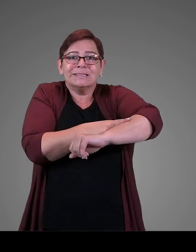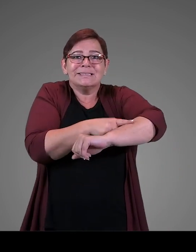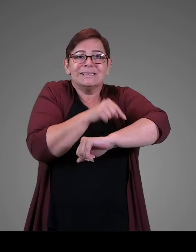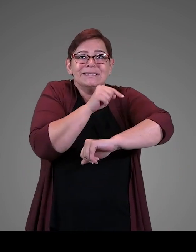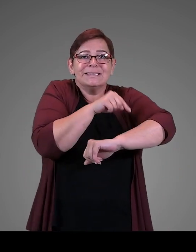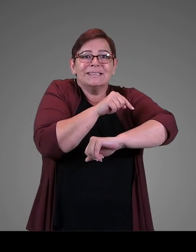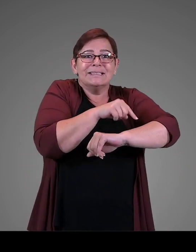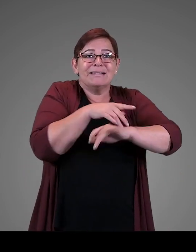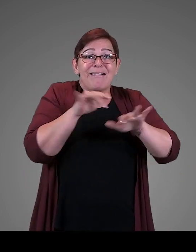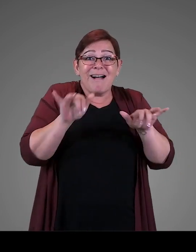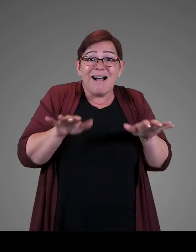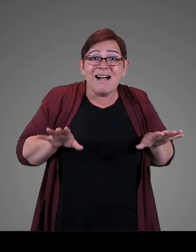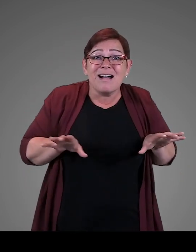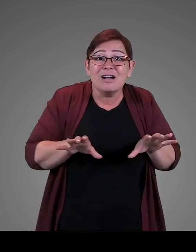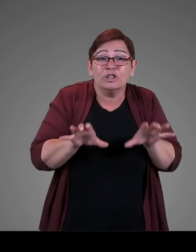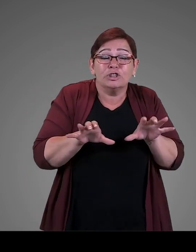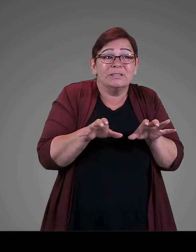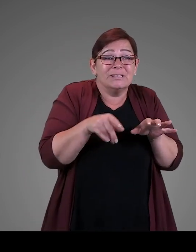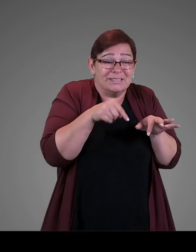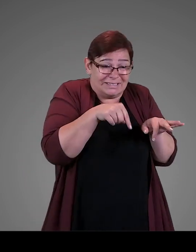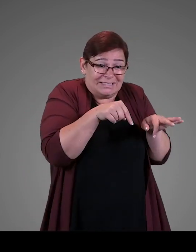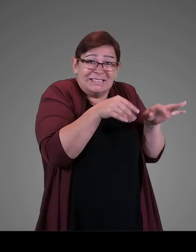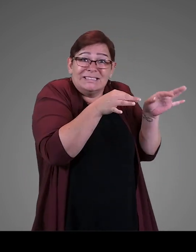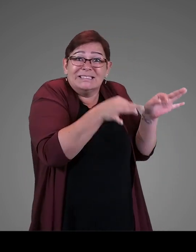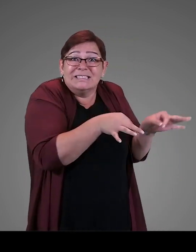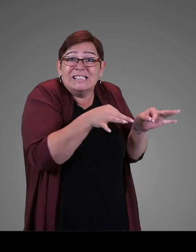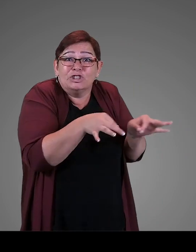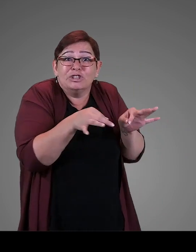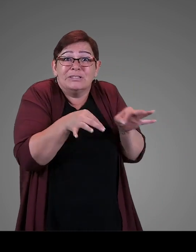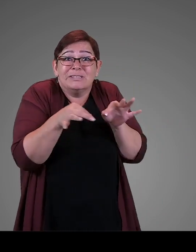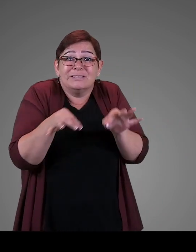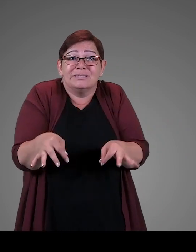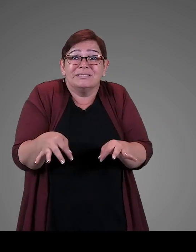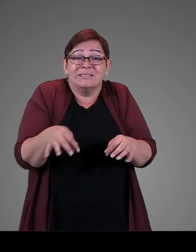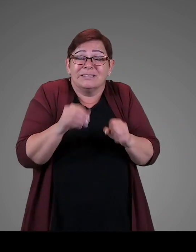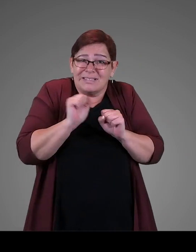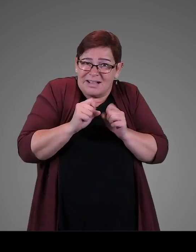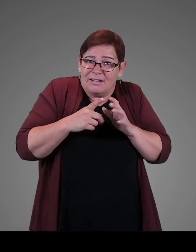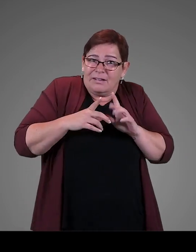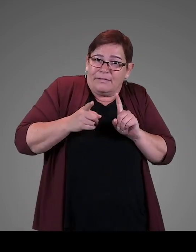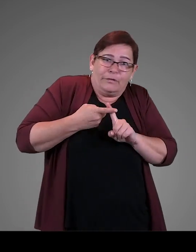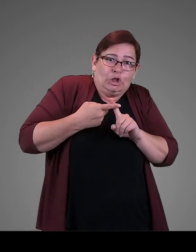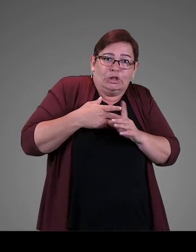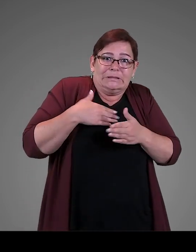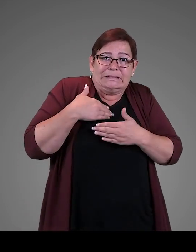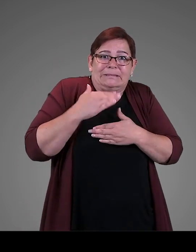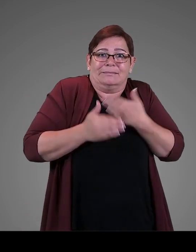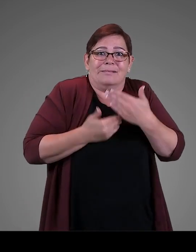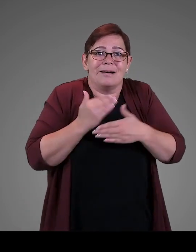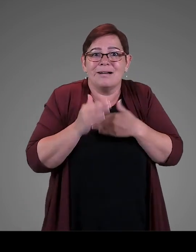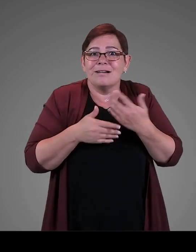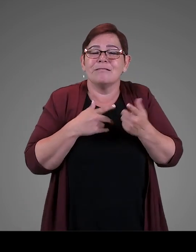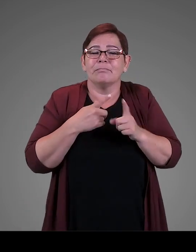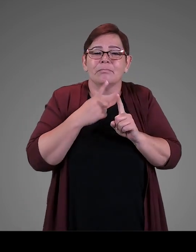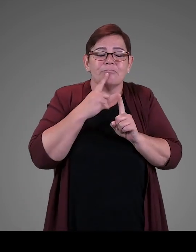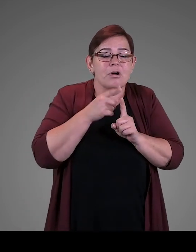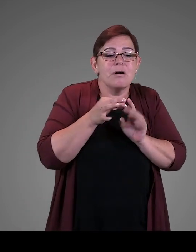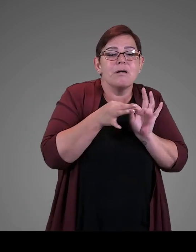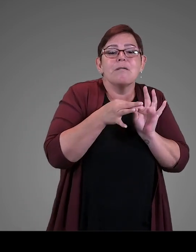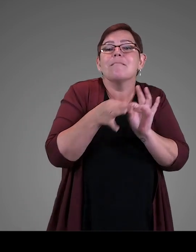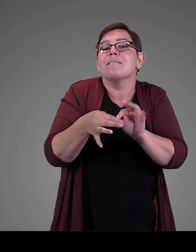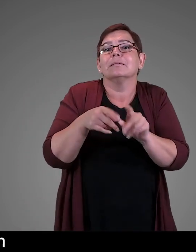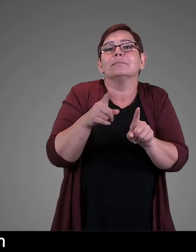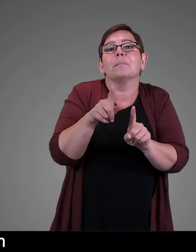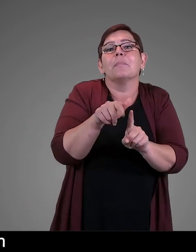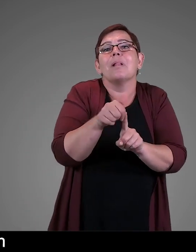que cette énergie-là, ces actions-là, ces prises de décision-là peuvent être les premières pierres vers